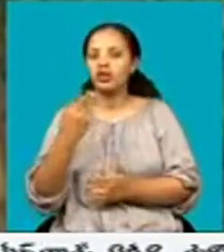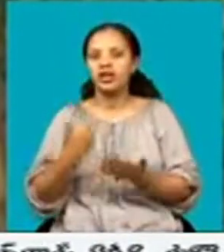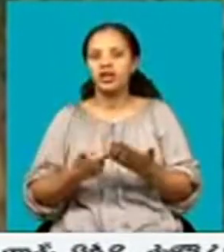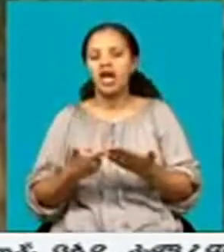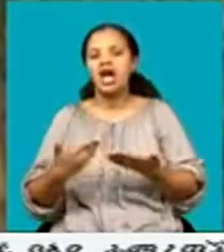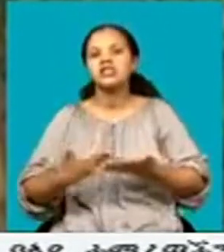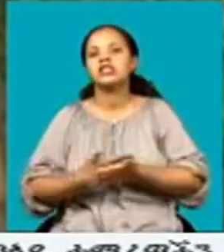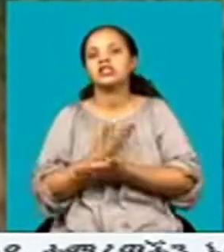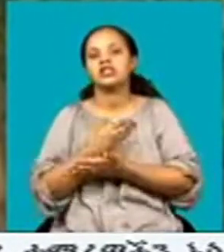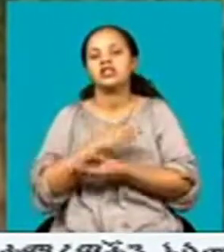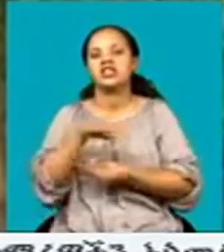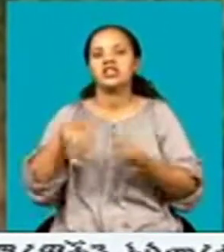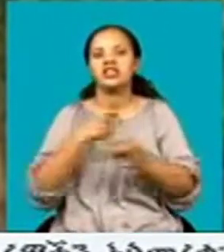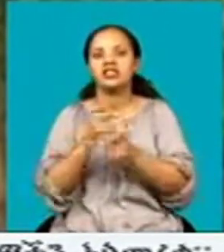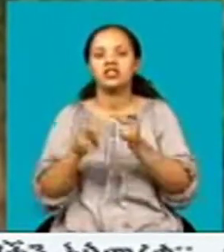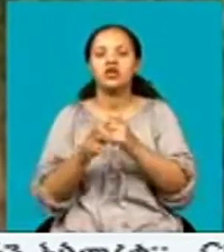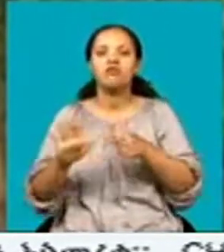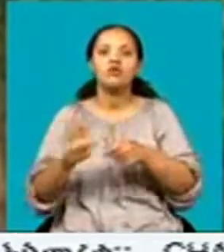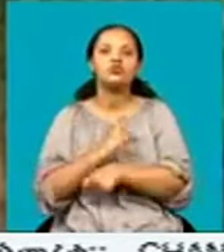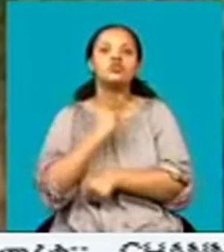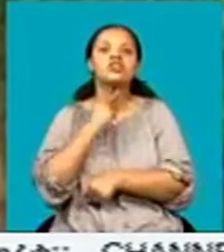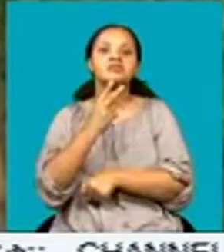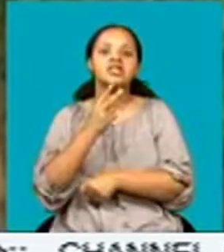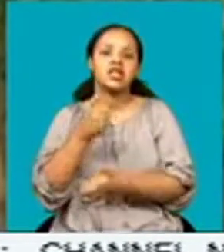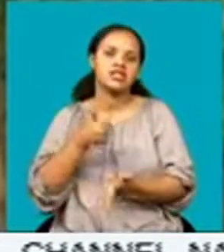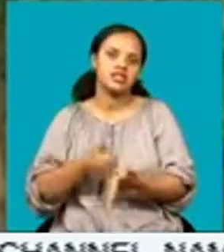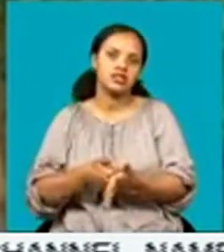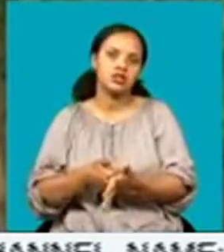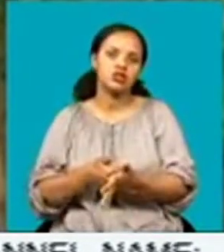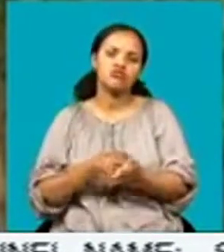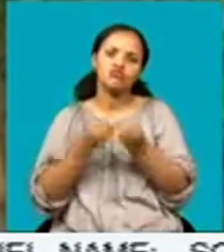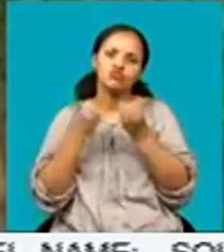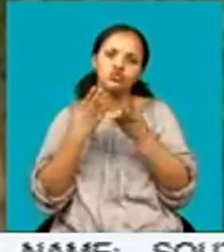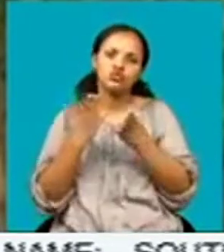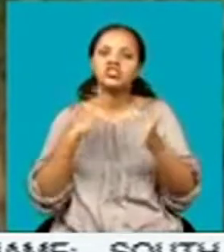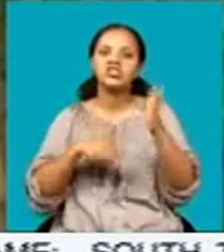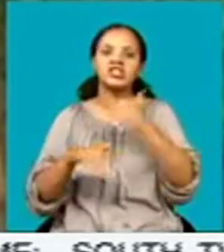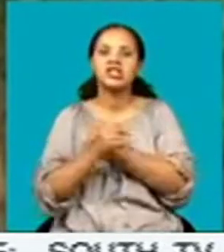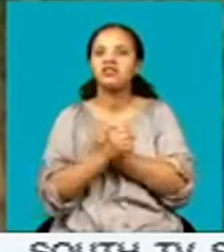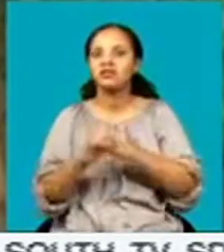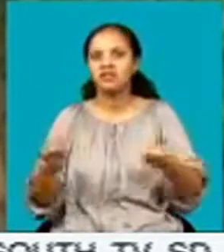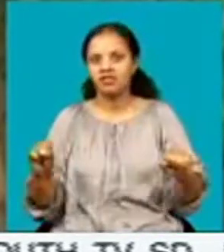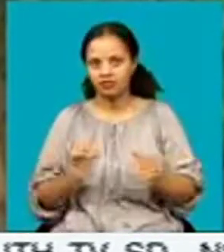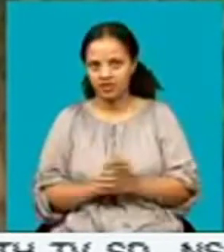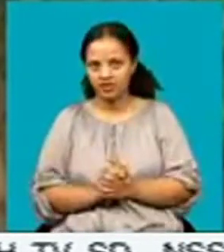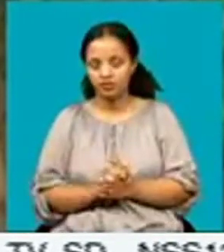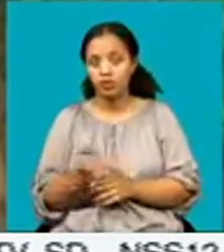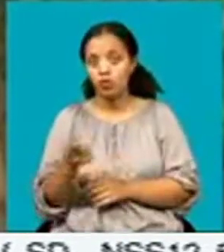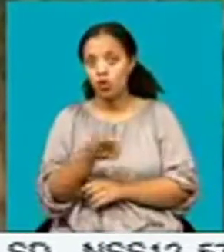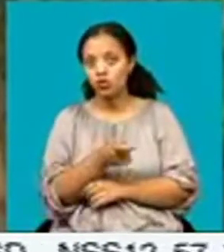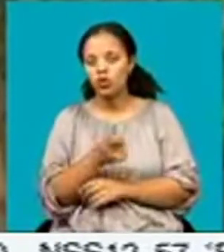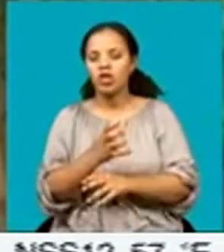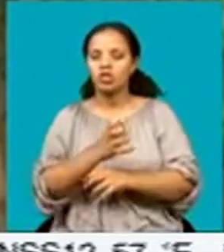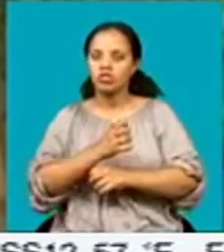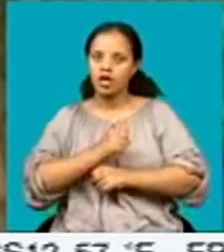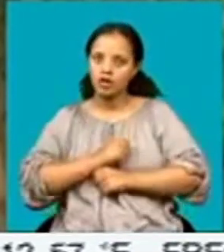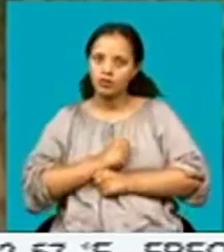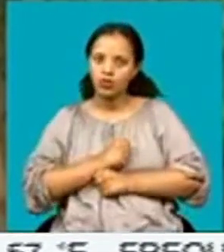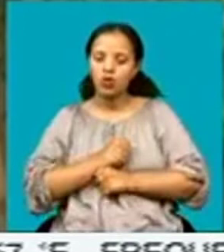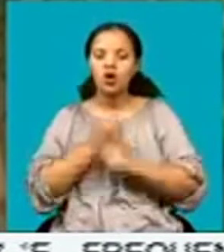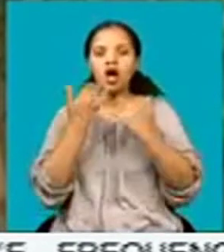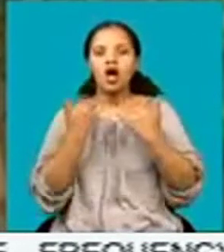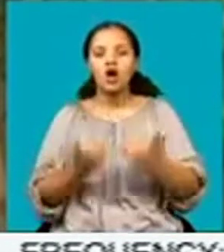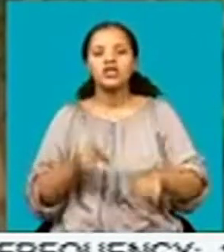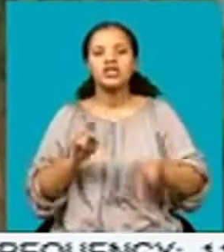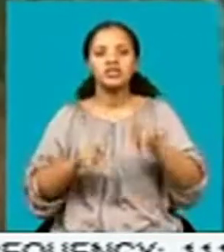ክልል አደረጃጀት በሙሉ ድምጽ ያጸደቀበት ብዙ ችግሮች የሚፈቱበትም አደረጃጀት በመሆኑ ተቀብሎ አሁን